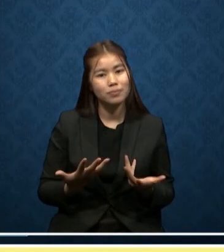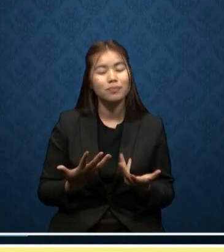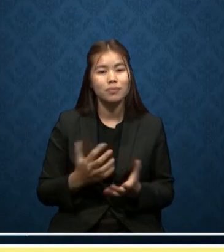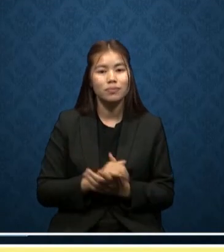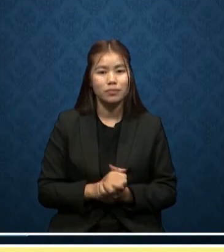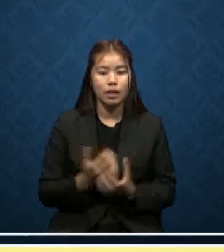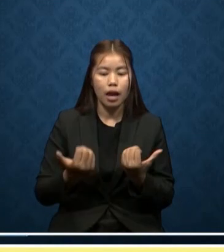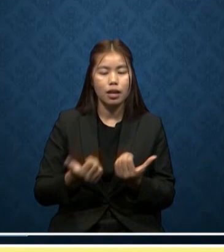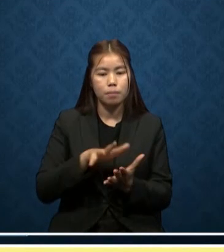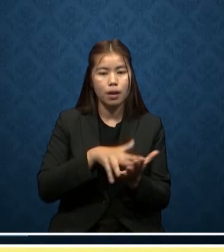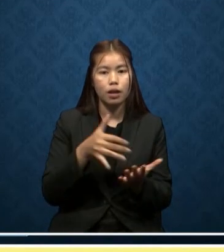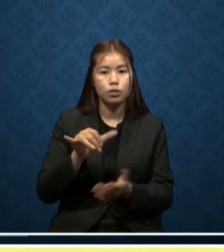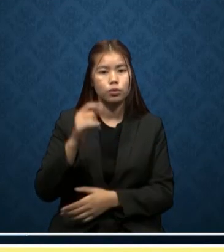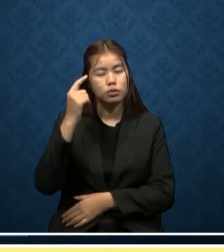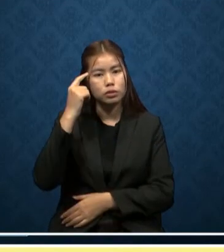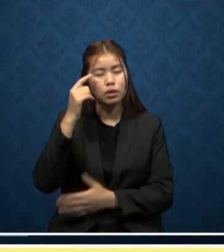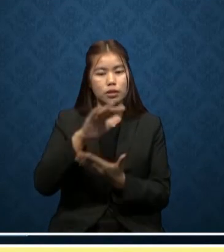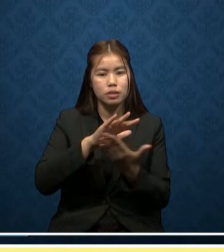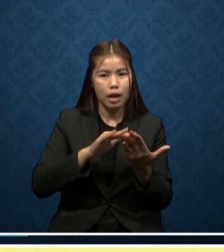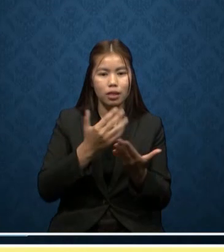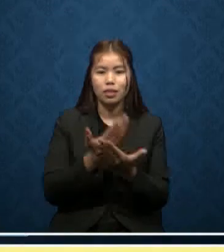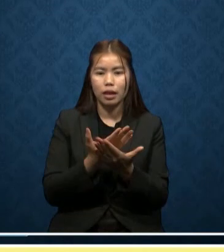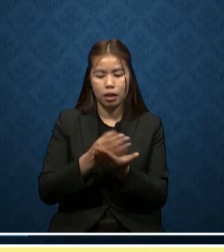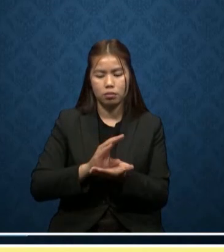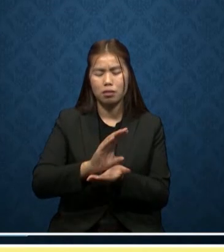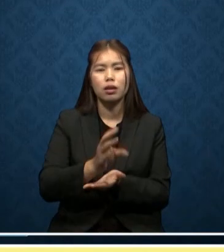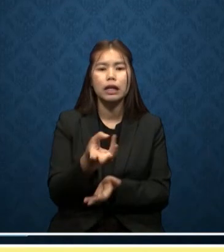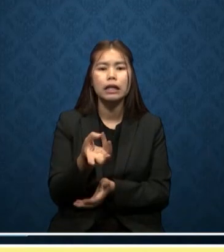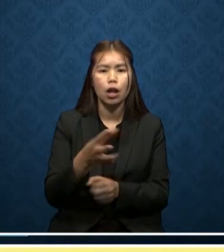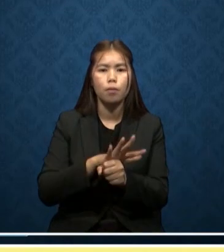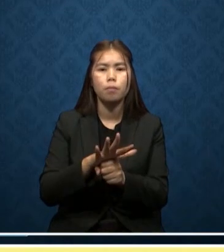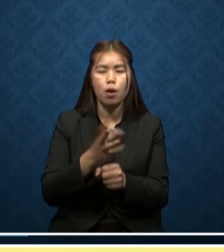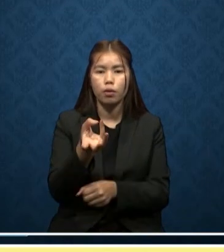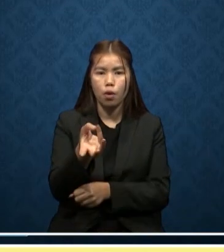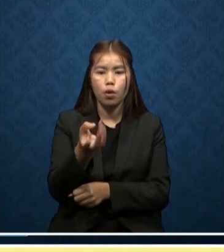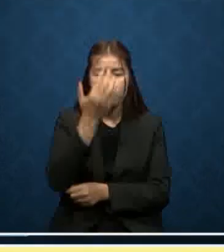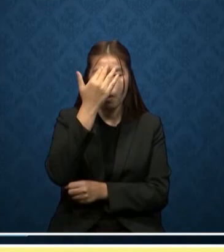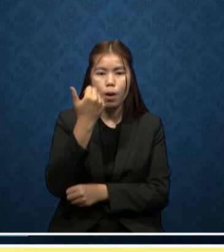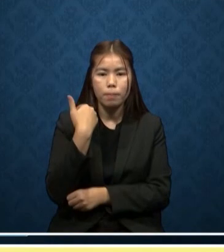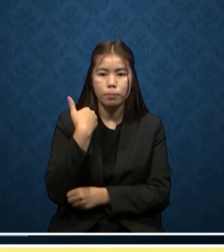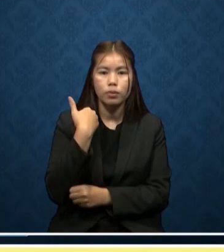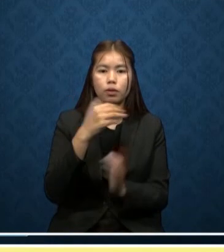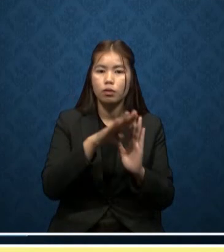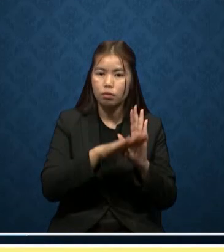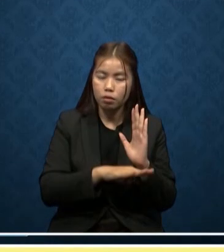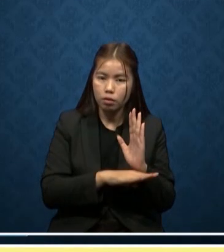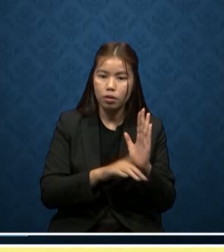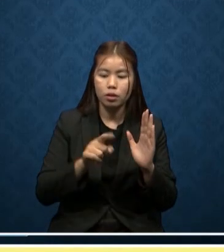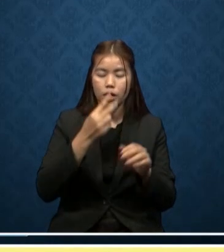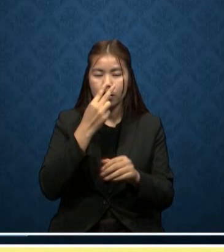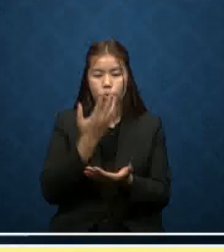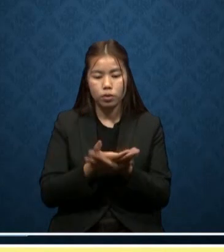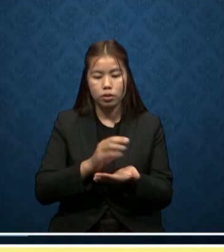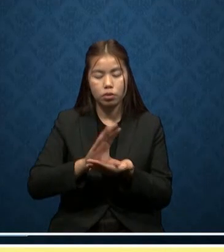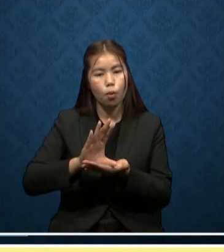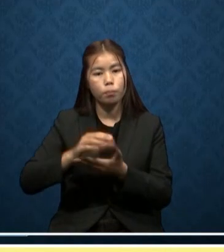ยุทธศาสตร์ชาติเนี่ยไม่ได้ใช้เงินเยอะนะครับเพราะว่ามันยังมีการดำเนินการการเนภาพใหญ่ของวมาณ